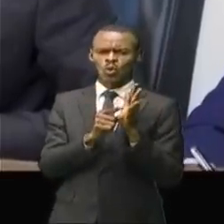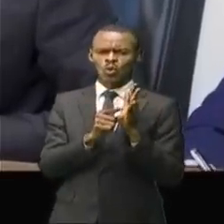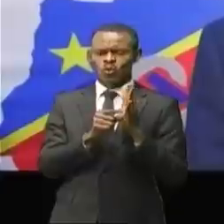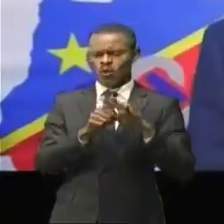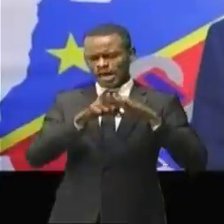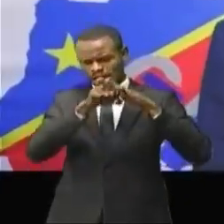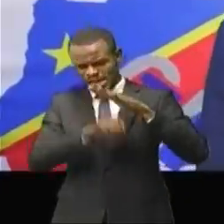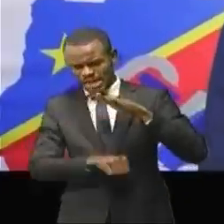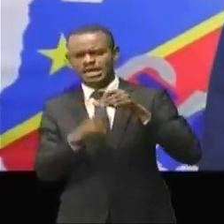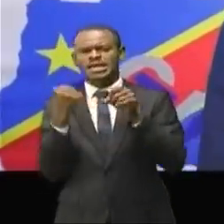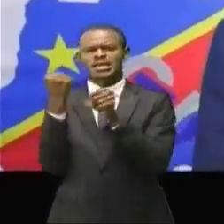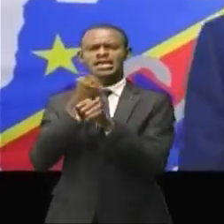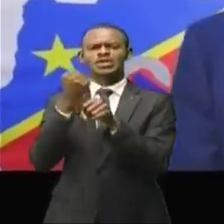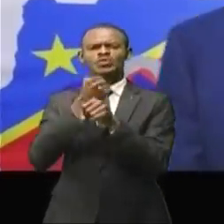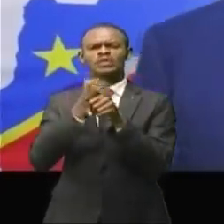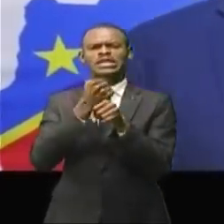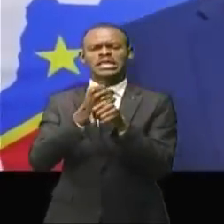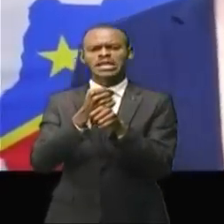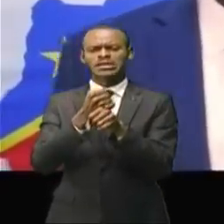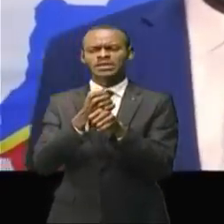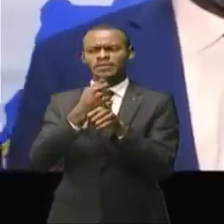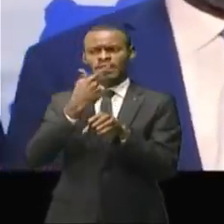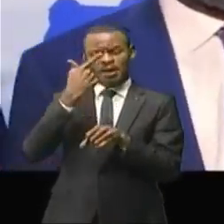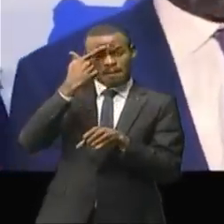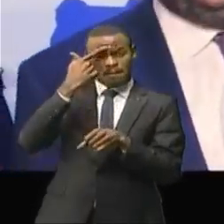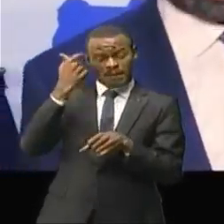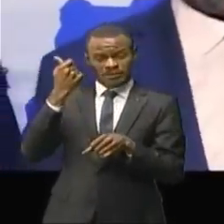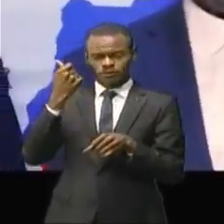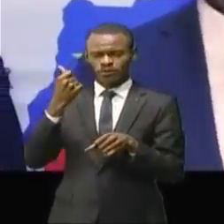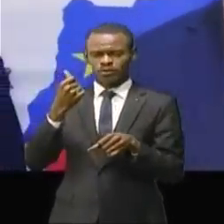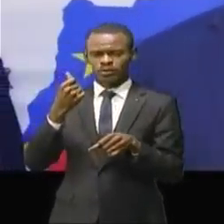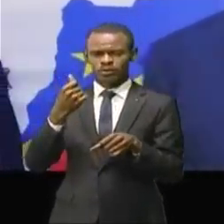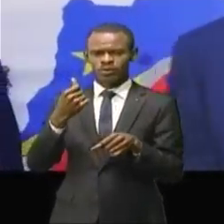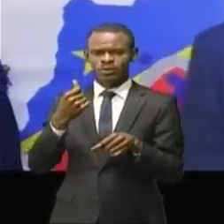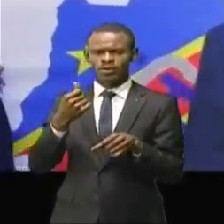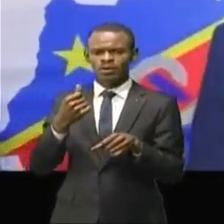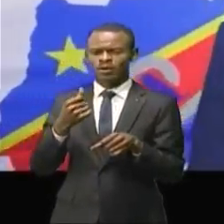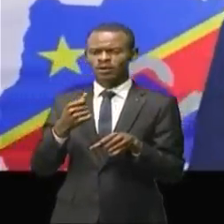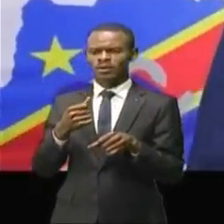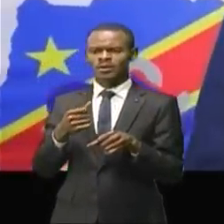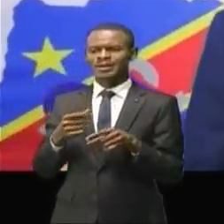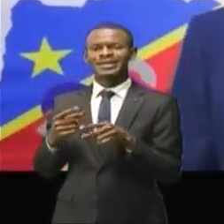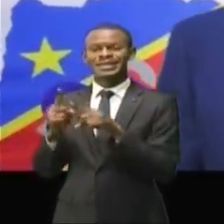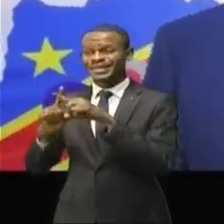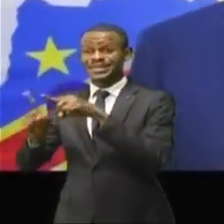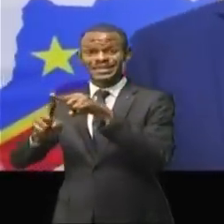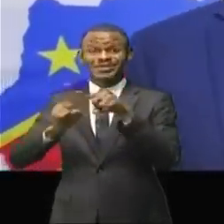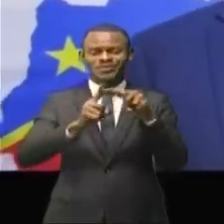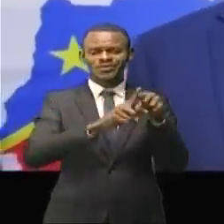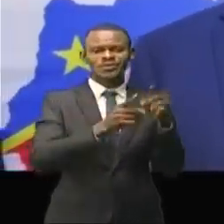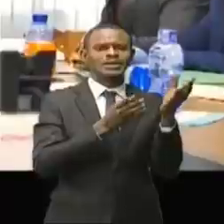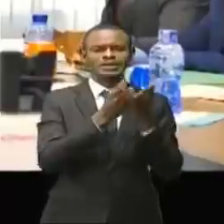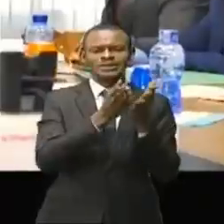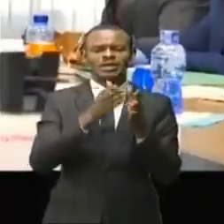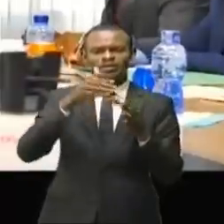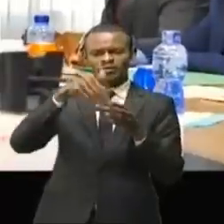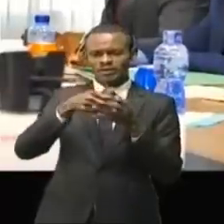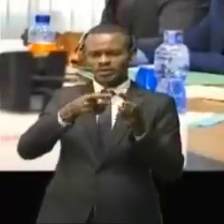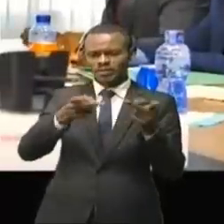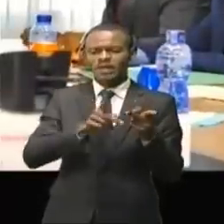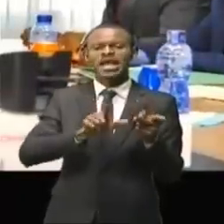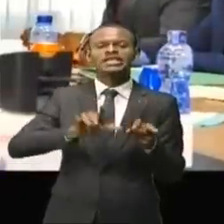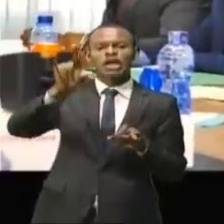handling tout ce qui est activité connexe dans les aéroports nous le faisons pour les